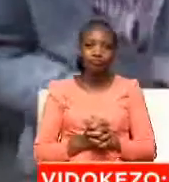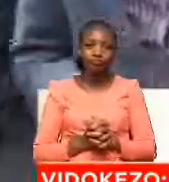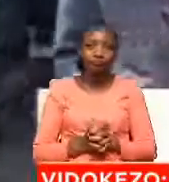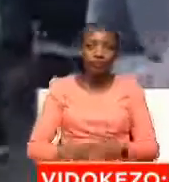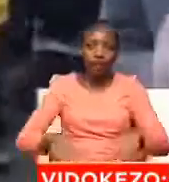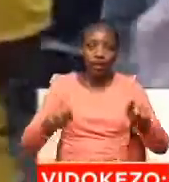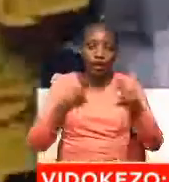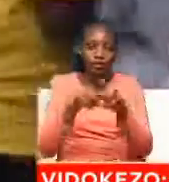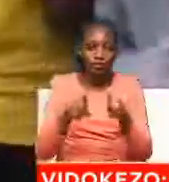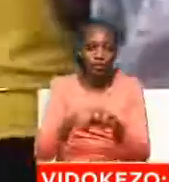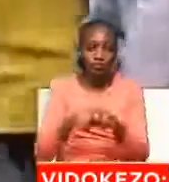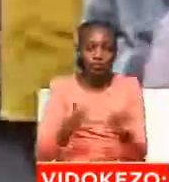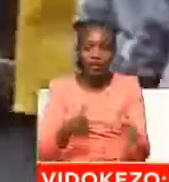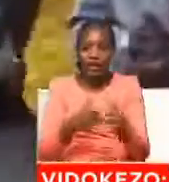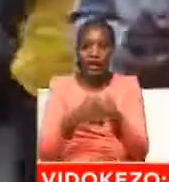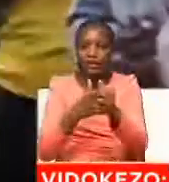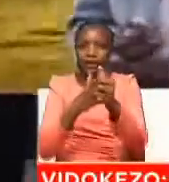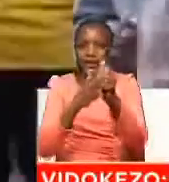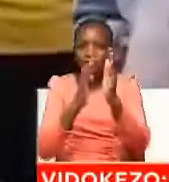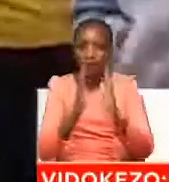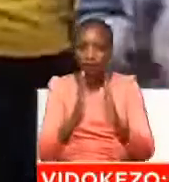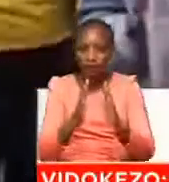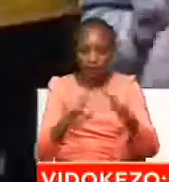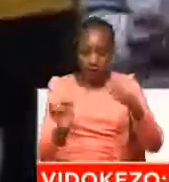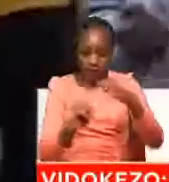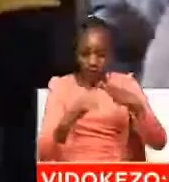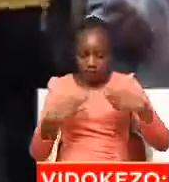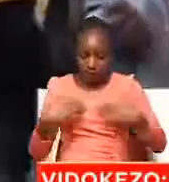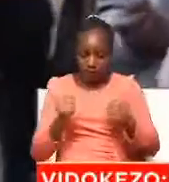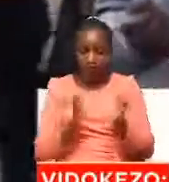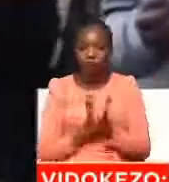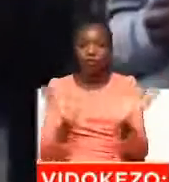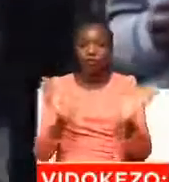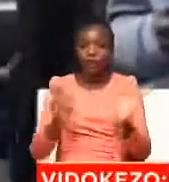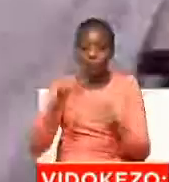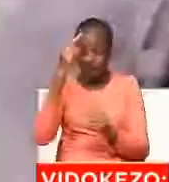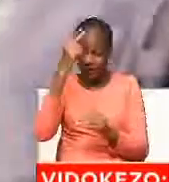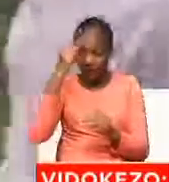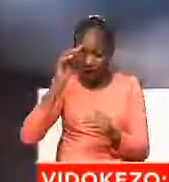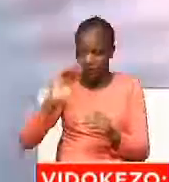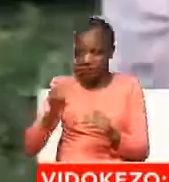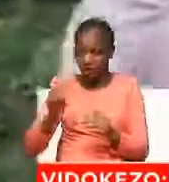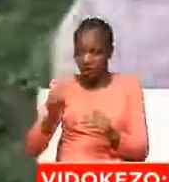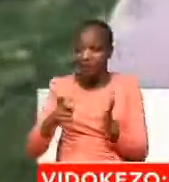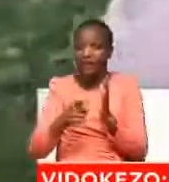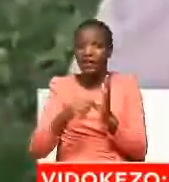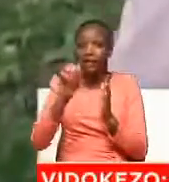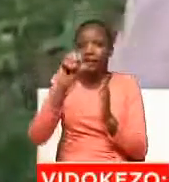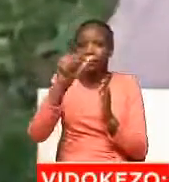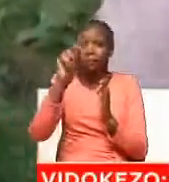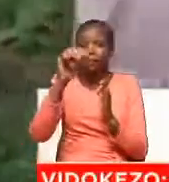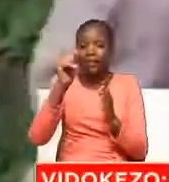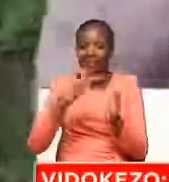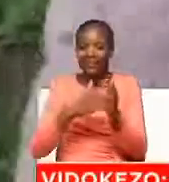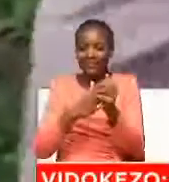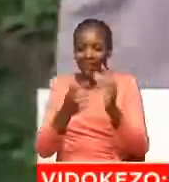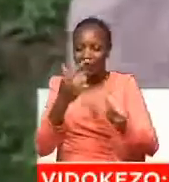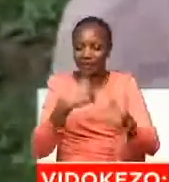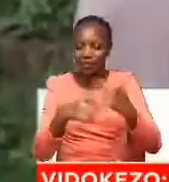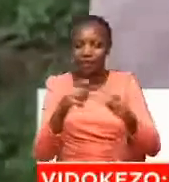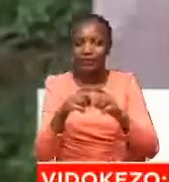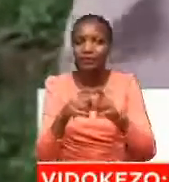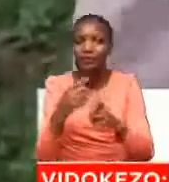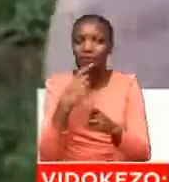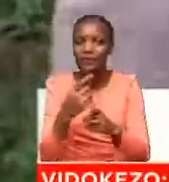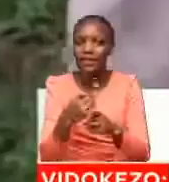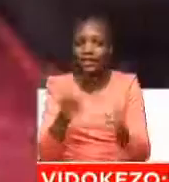Mkurugenzi mkuu katika wizara ya afya ya umma katika serikali ya kaunti ya Narok, Geoffrey Sang, akiongoza zoezi hilo, amedokeza